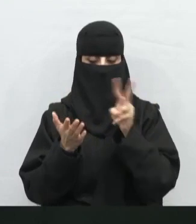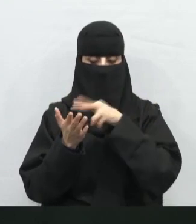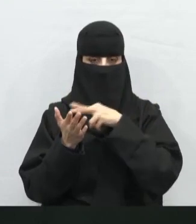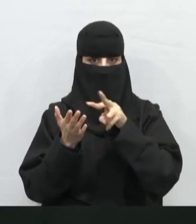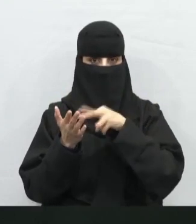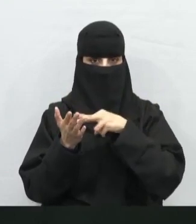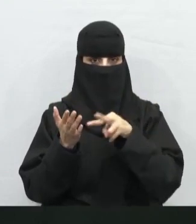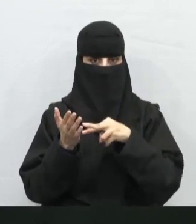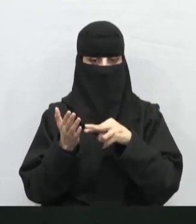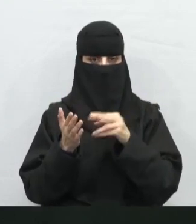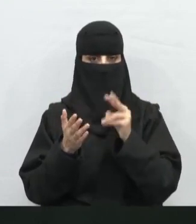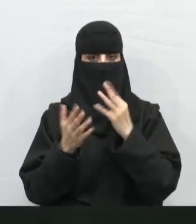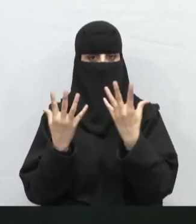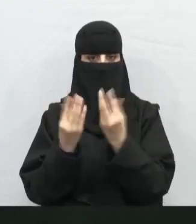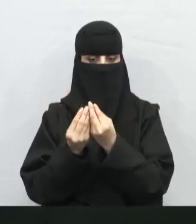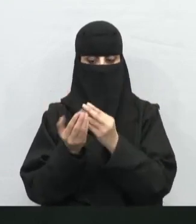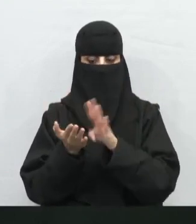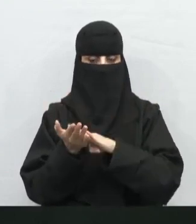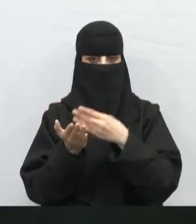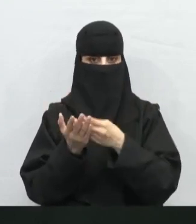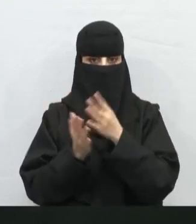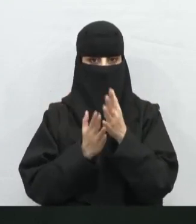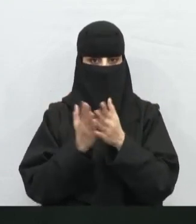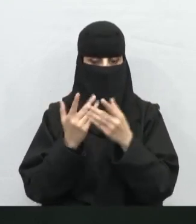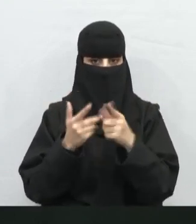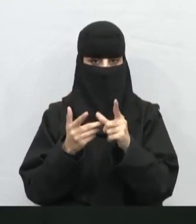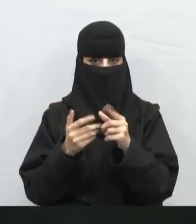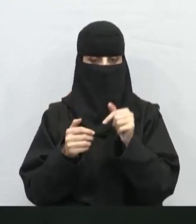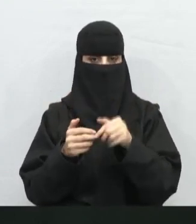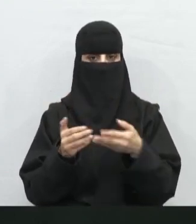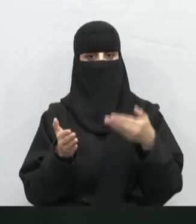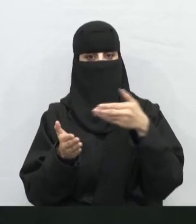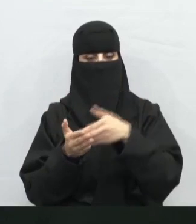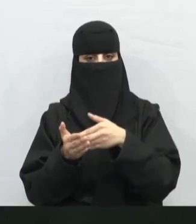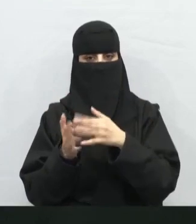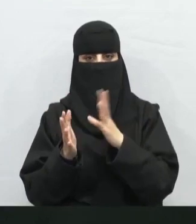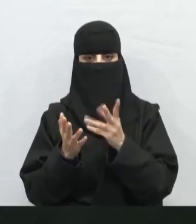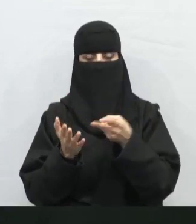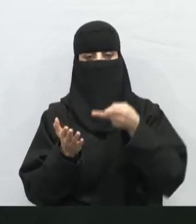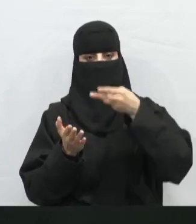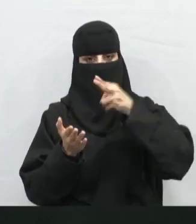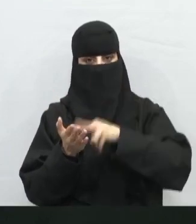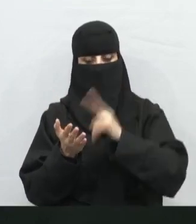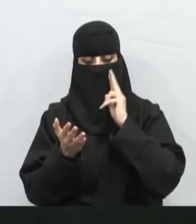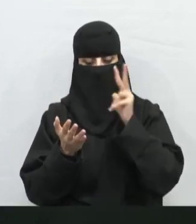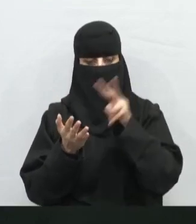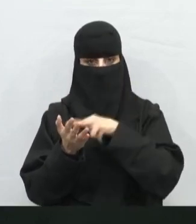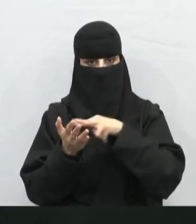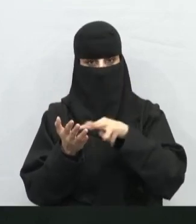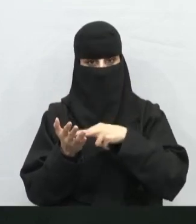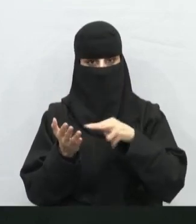في هذه الحصه سنقرا هذا الدرس الذي هو بعنوان فيه شفاء